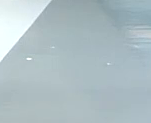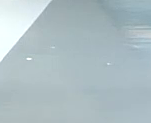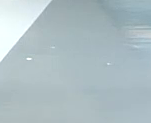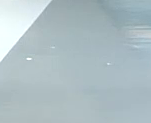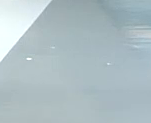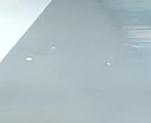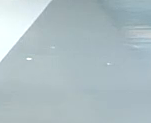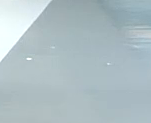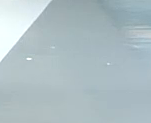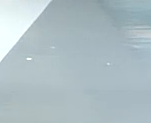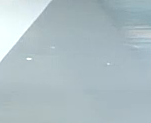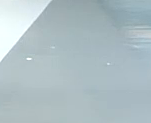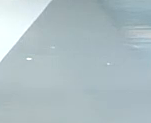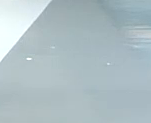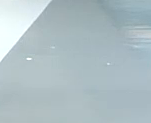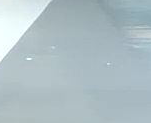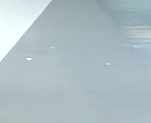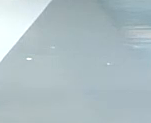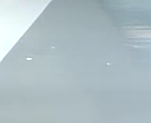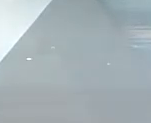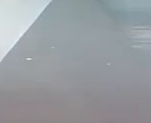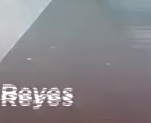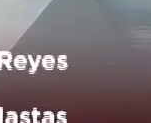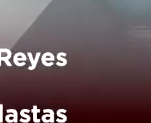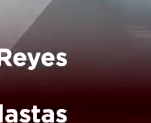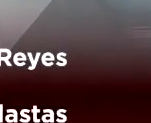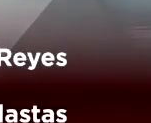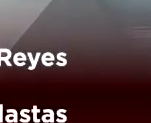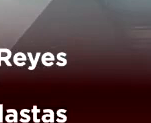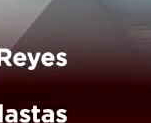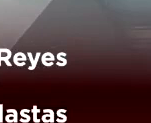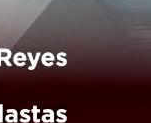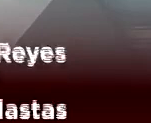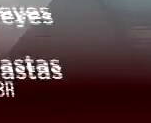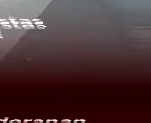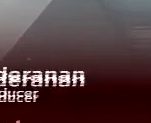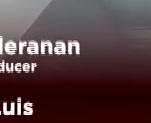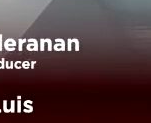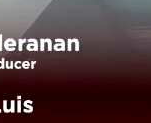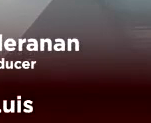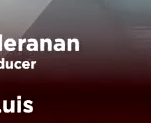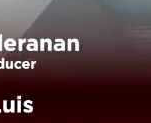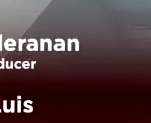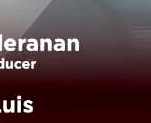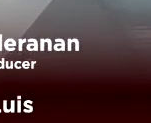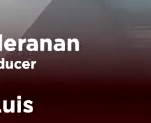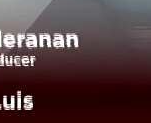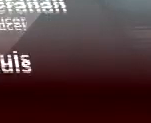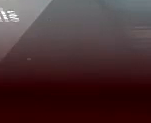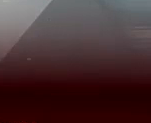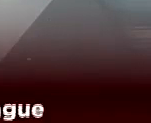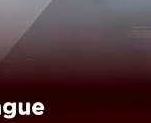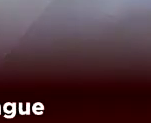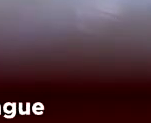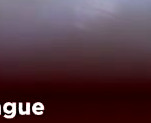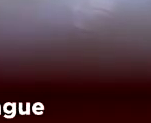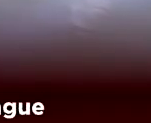Tina Panganiban Perez. Sa ngalan naman ni Ato Maraulio, ako naman si Chino Gaston. At ito ang State of the